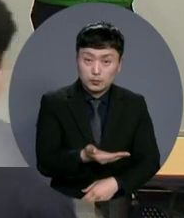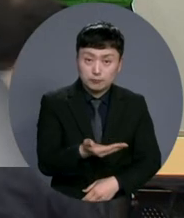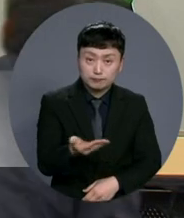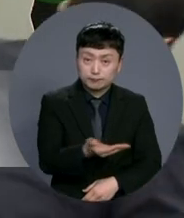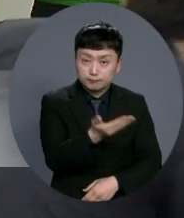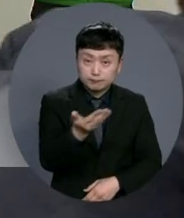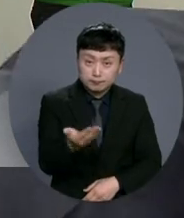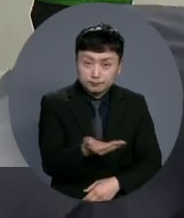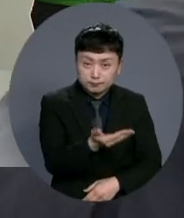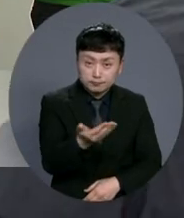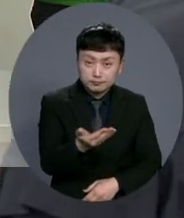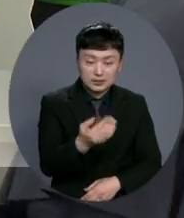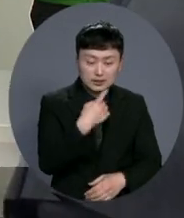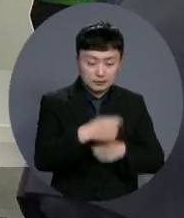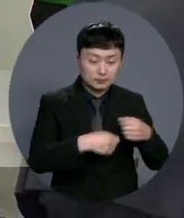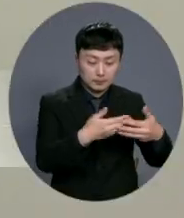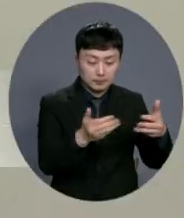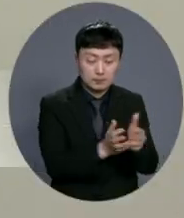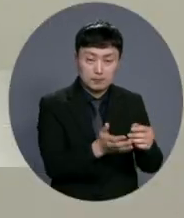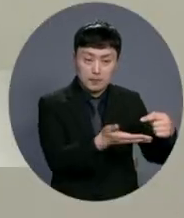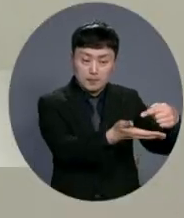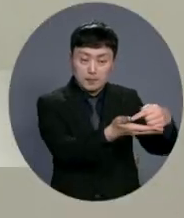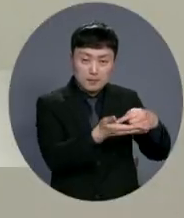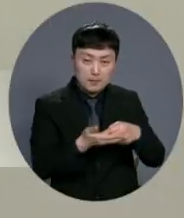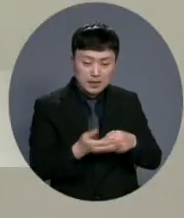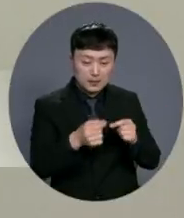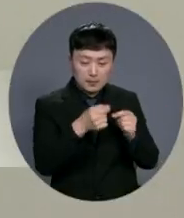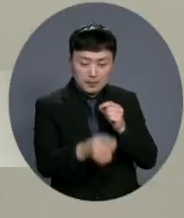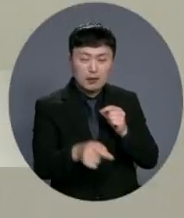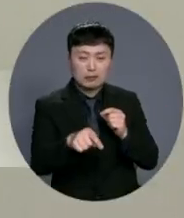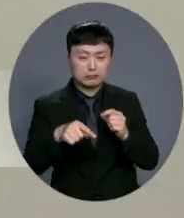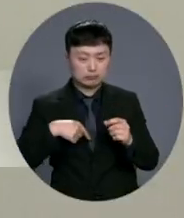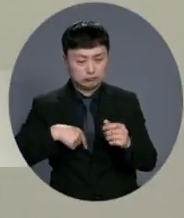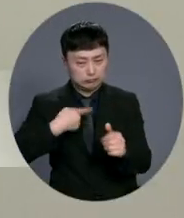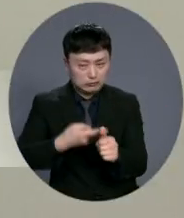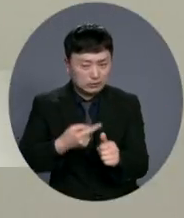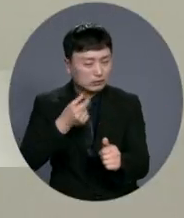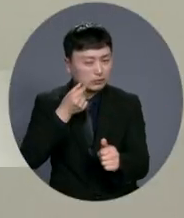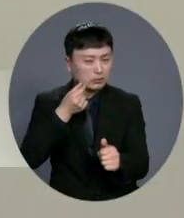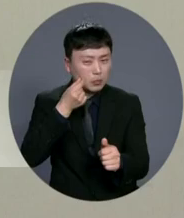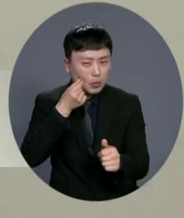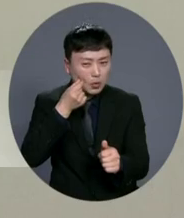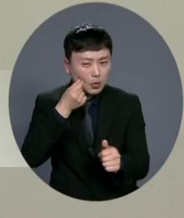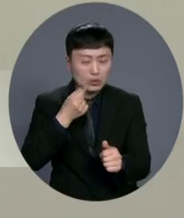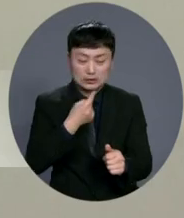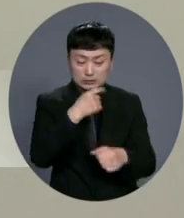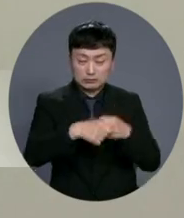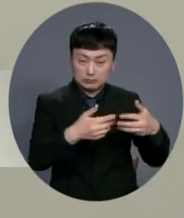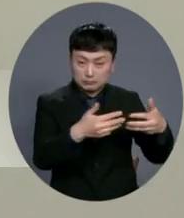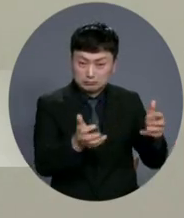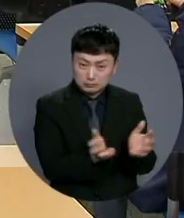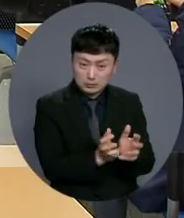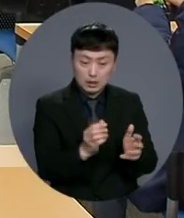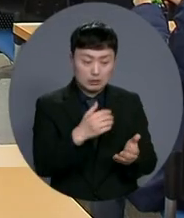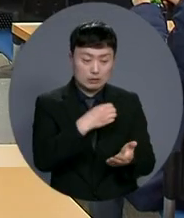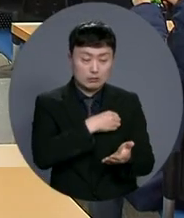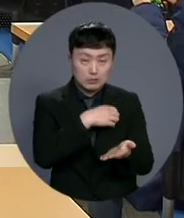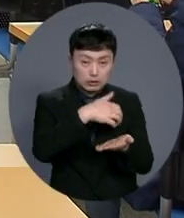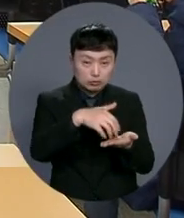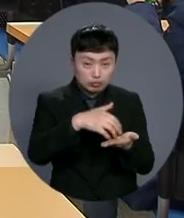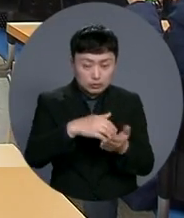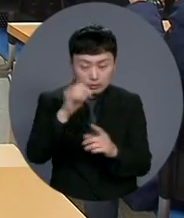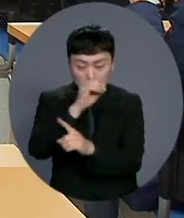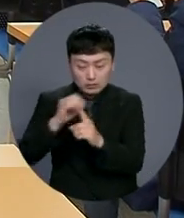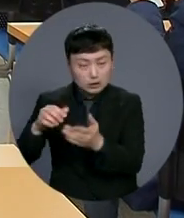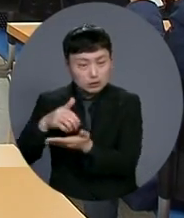제안한 비례 위성 정당에 참여하지 않는 이유를 설명했습니다. 민주당의 제안은 준연동형